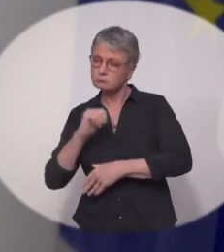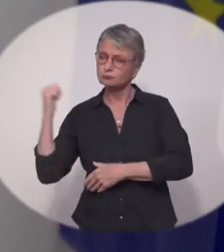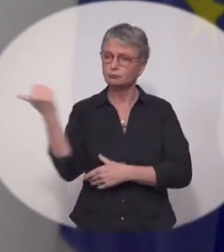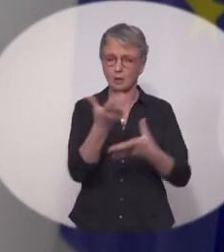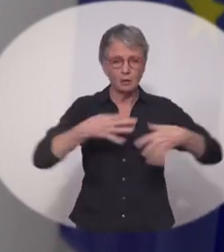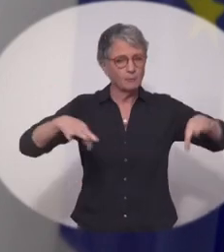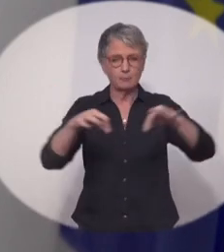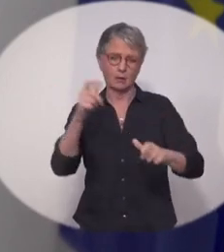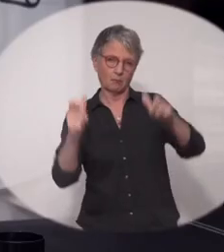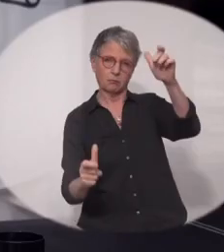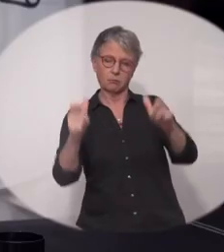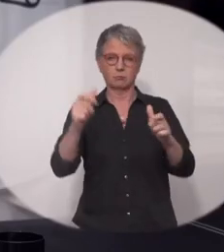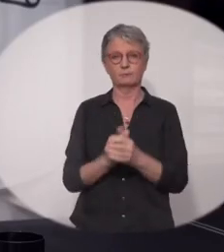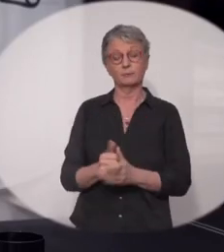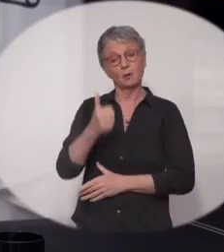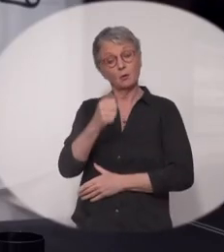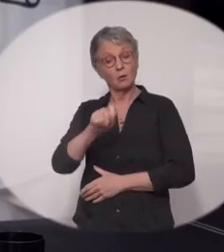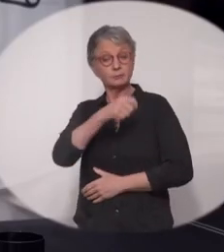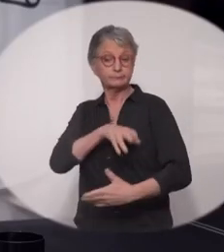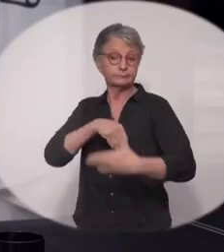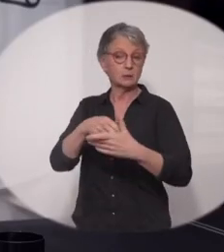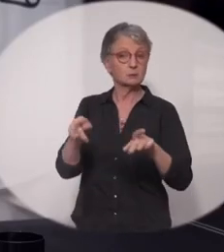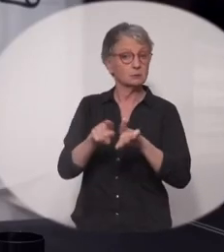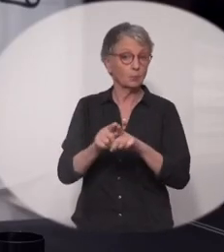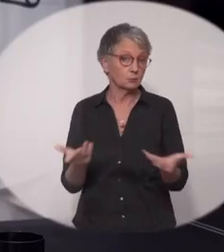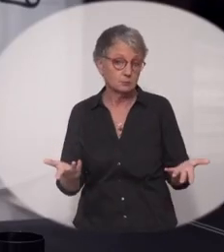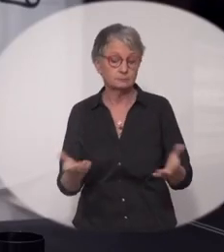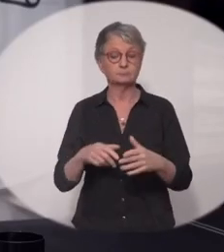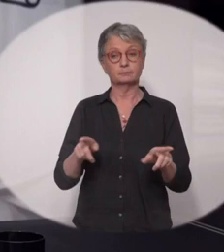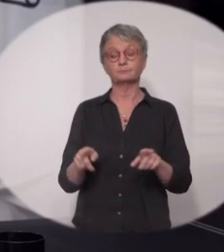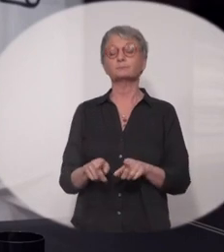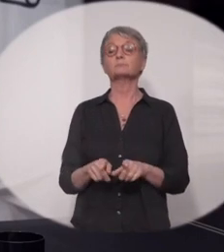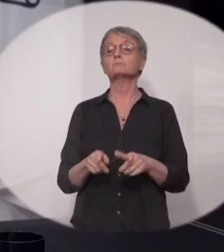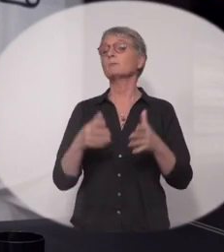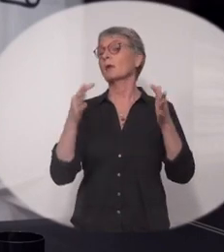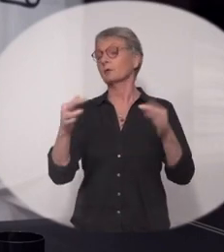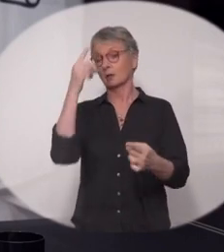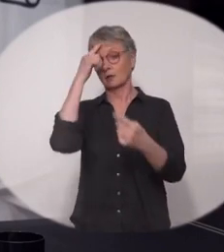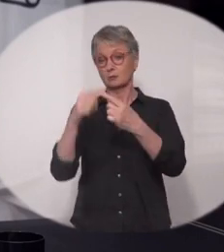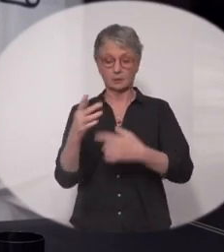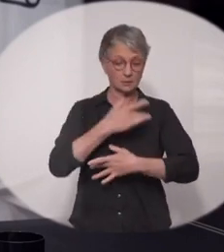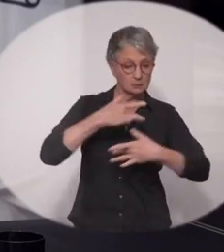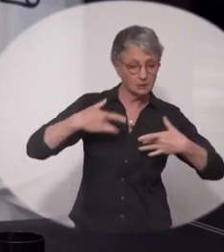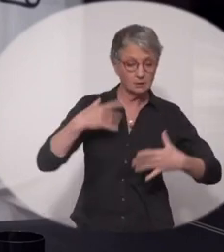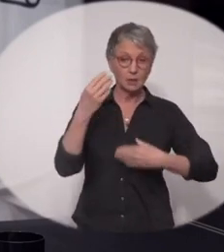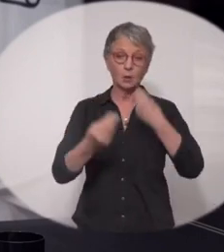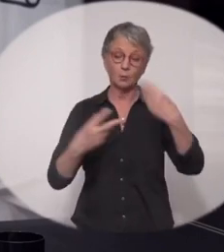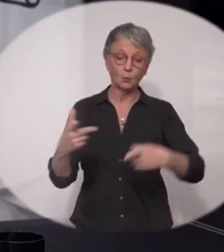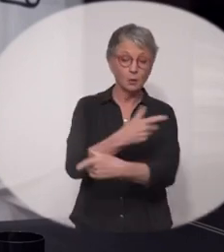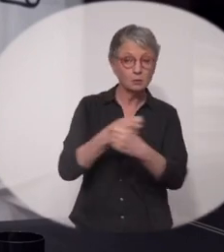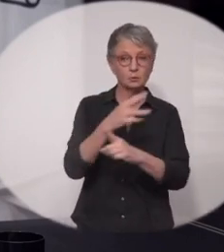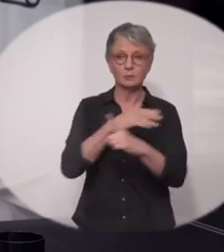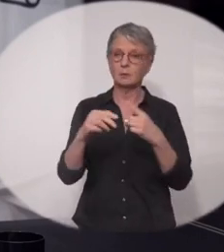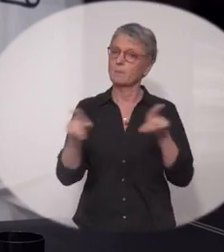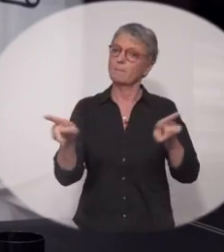pays et continents la corse n'a bien sûr pas été épargné par ce tourbillon ni au plan sanitaire ni au plan économique et